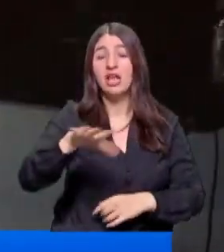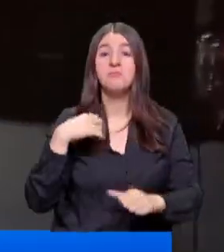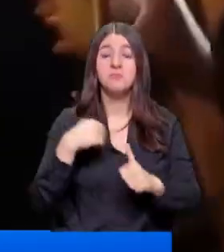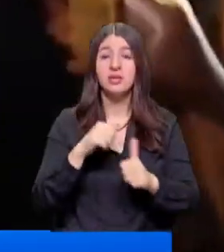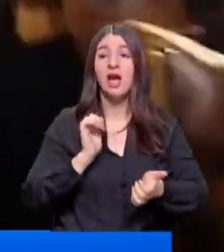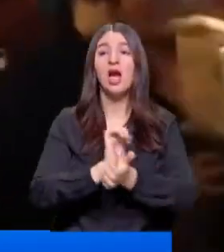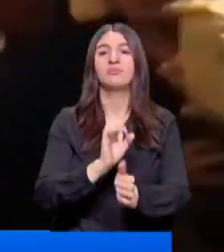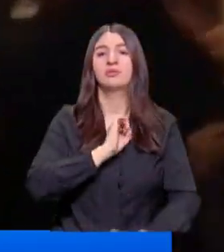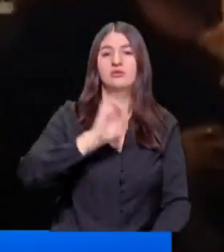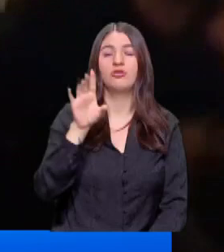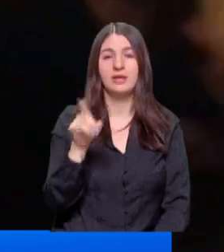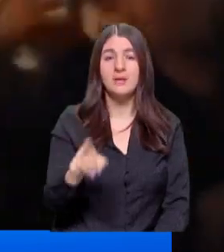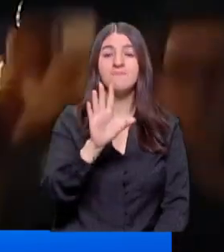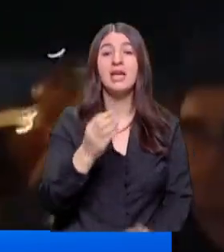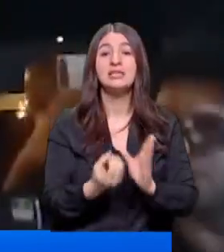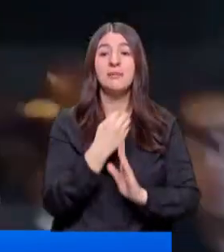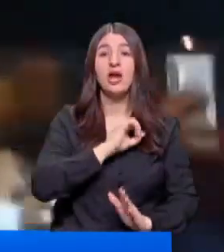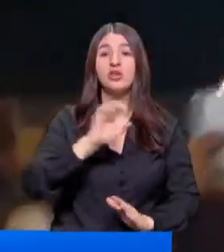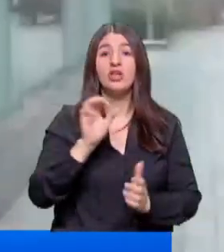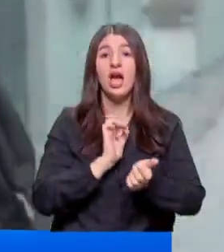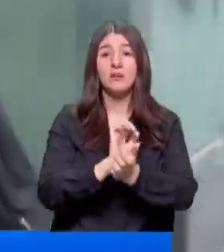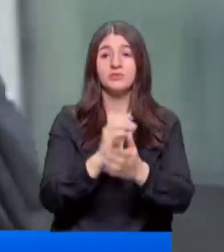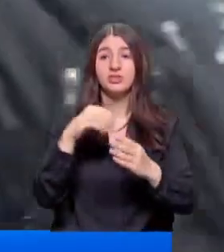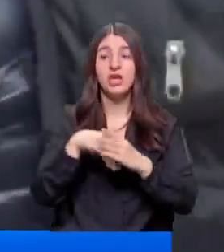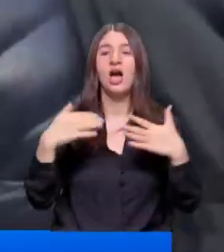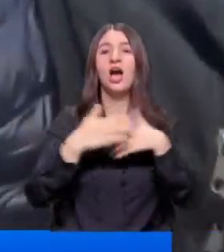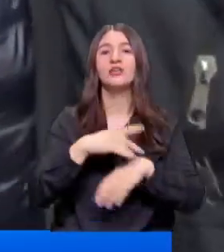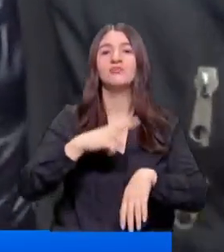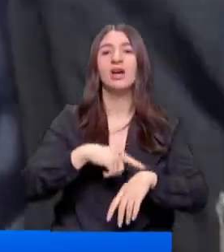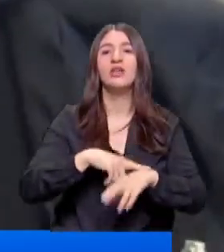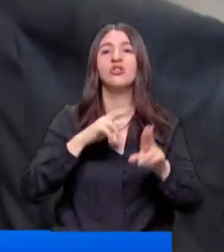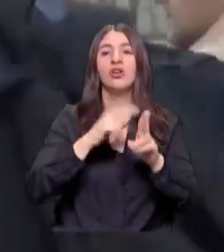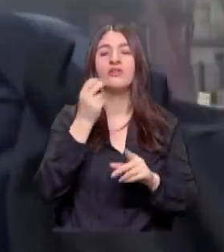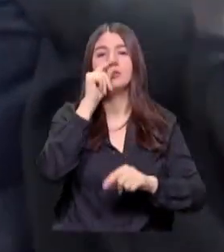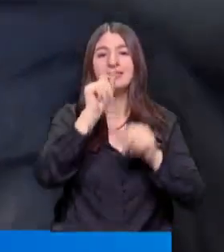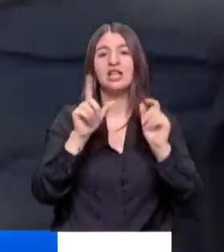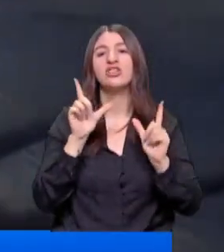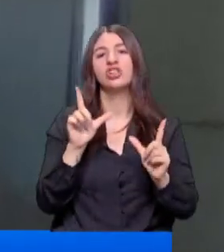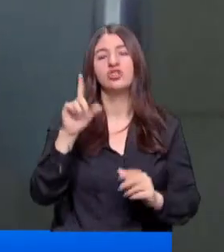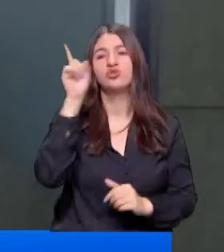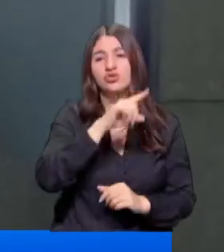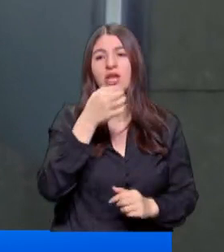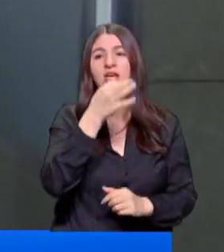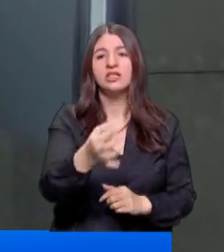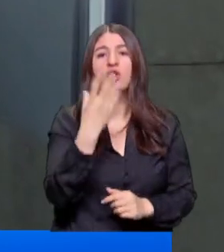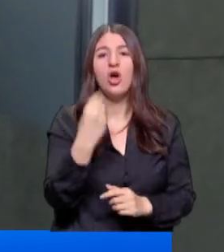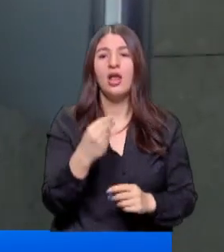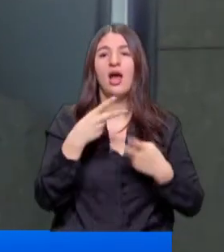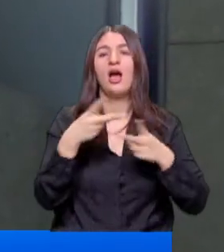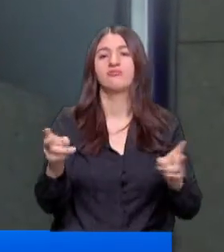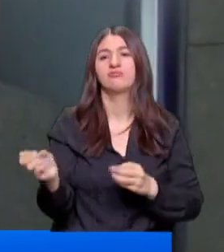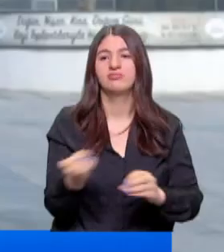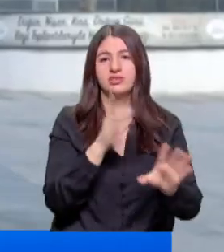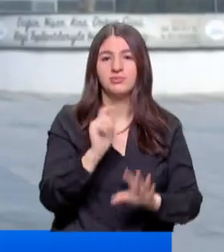bir kez daha cezaevine gönderildi sabah gönderildikleri cezaevinden akşam saatlerinde korunma virüs salgını gerekçesiyle izinli sayılıp